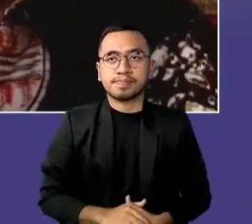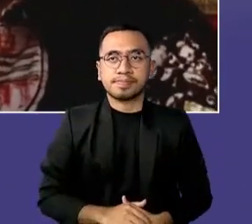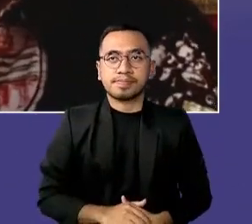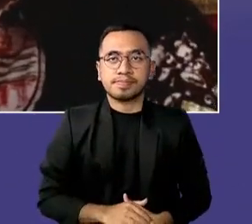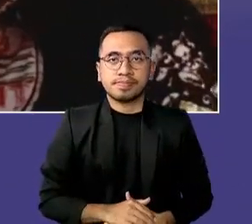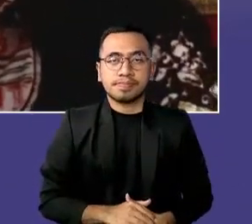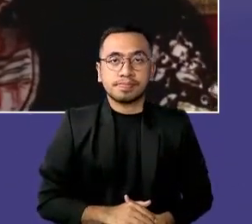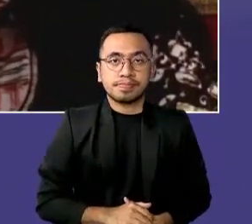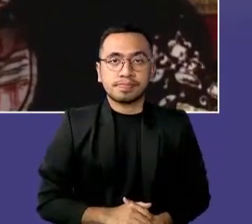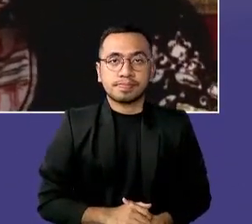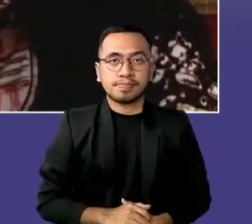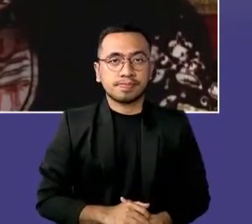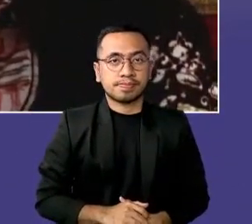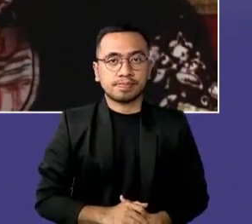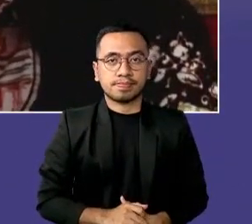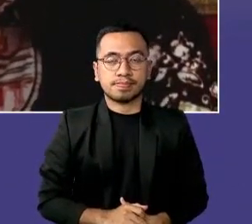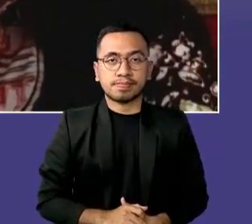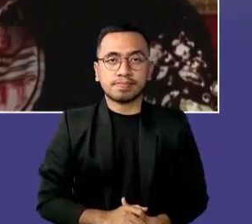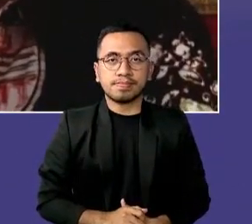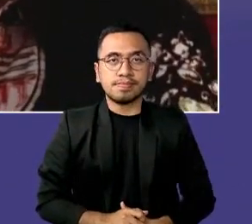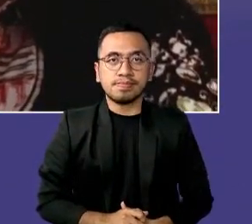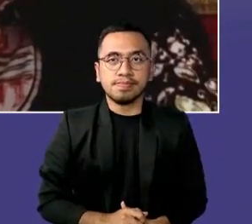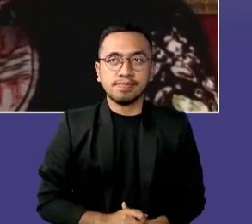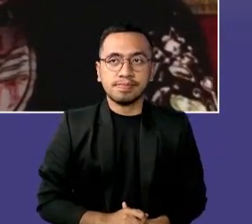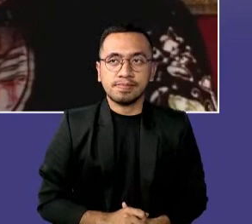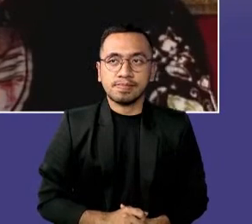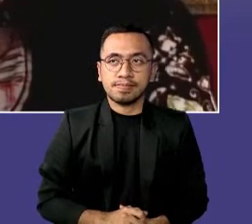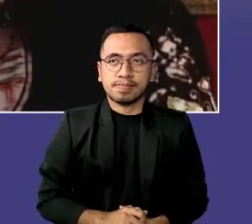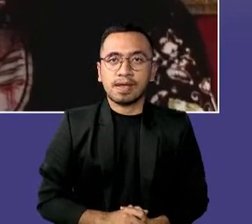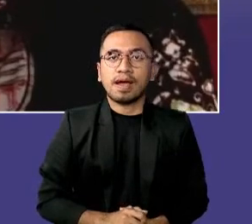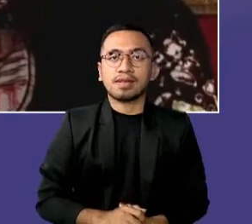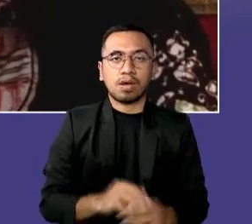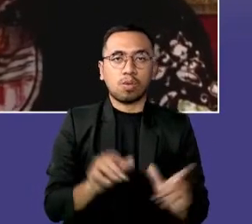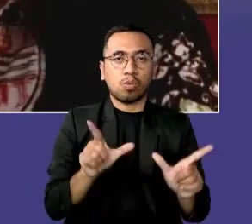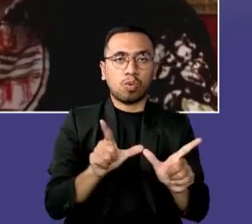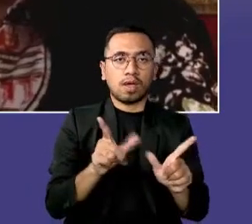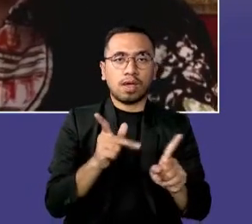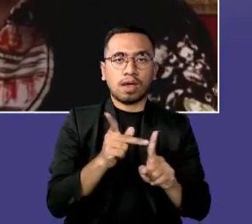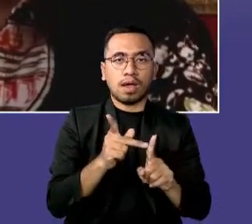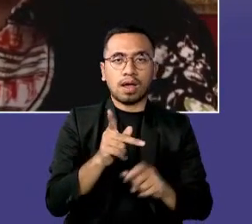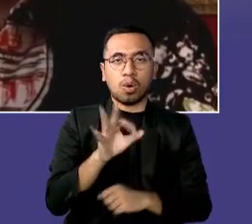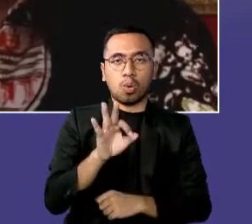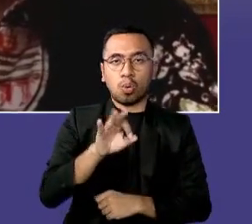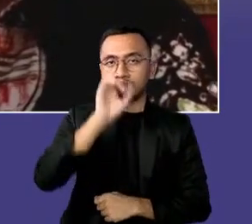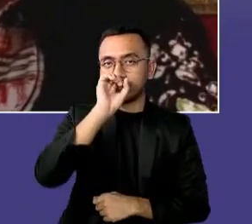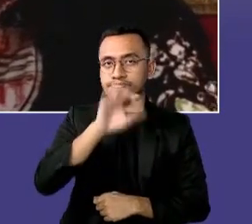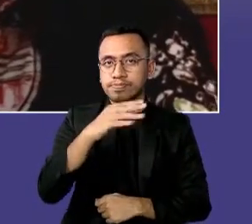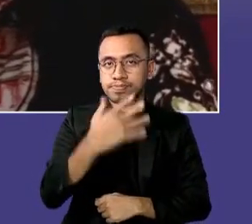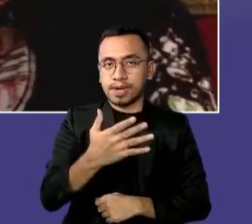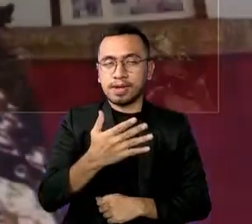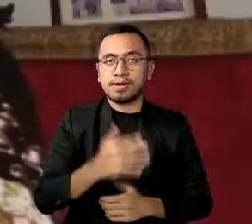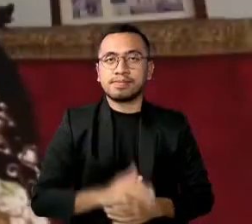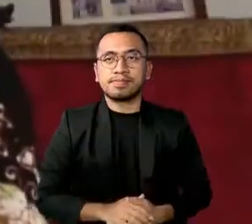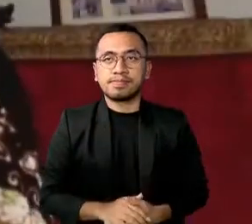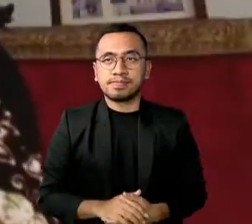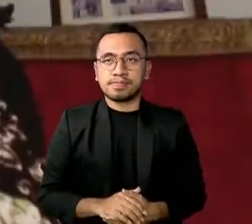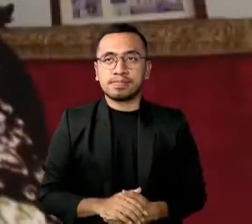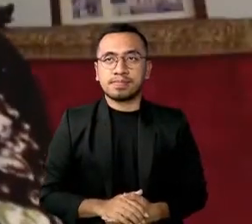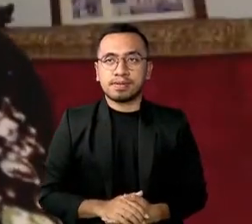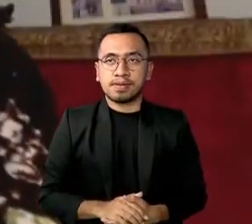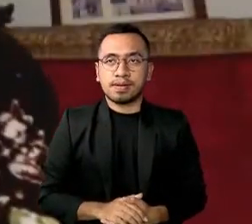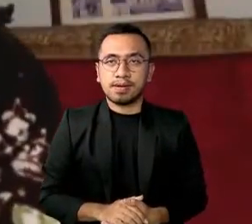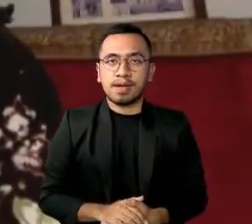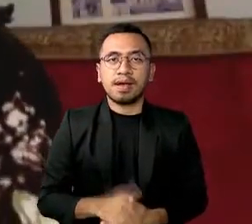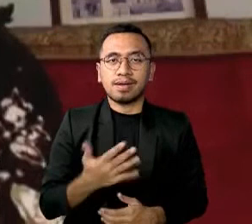salah satu pilar utama yang disampaikan oleh badan kesehatan dunia dan juga oleh Kementerian Kesehatan adalah melaksanakan